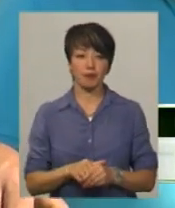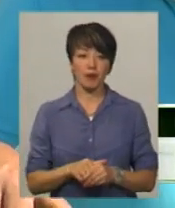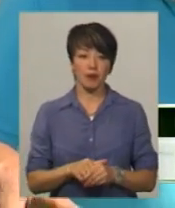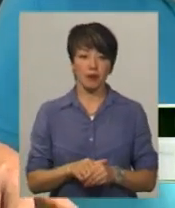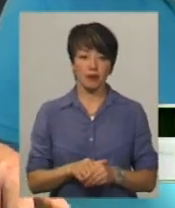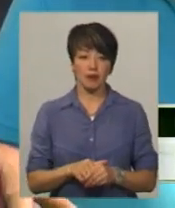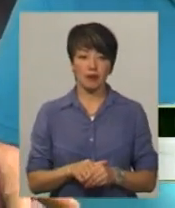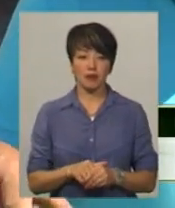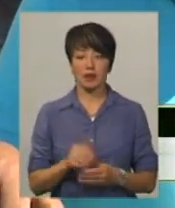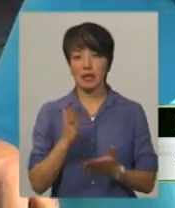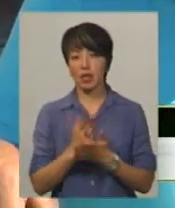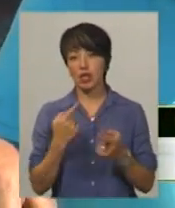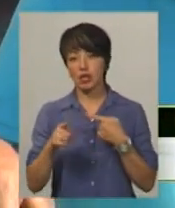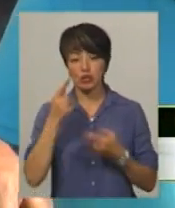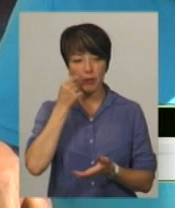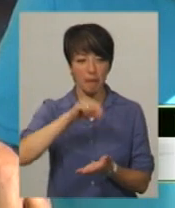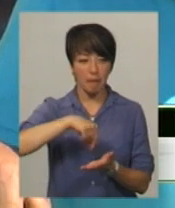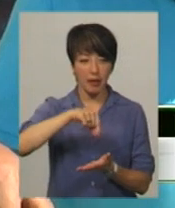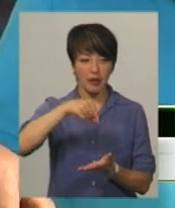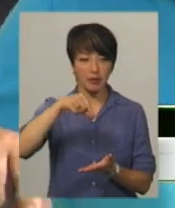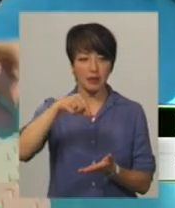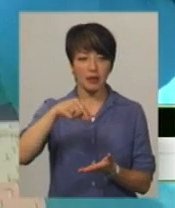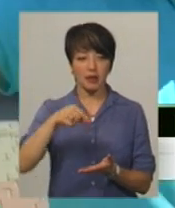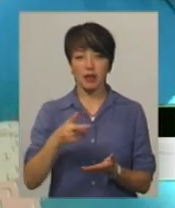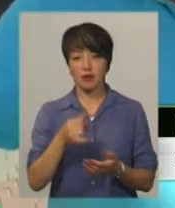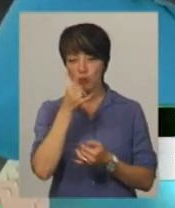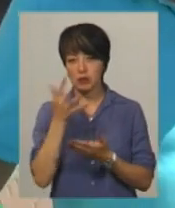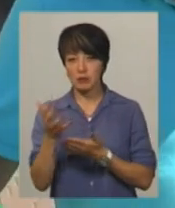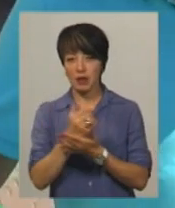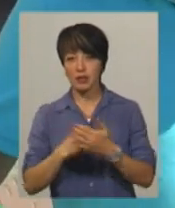меди там інші, наприклад, є такі меди, які не зберуть на Сході, це